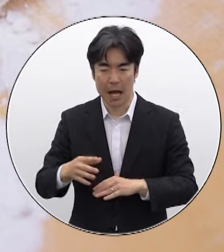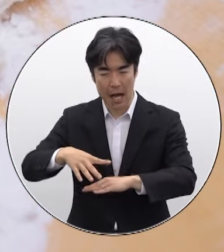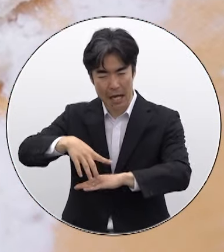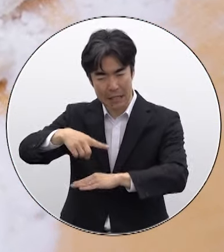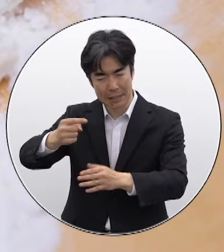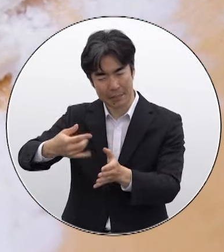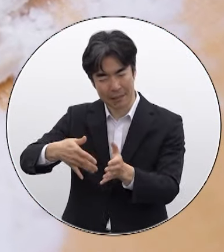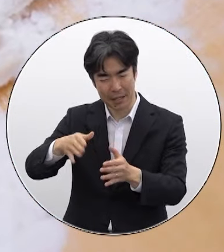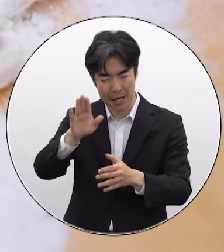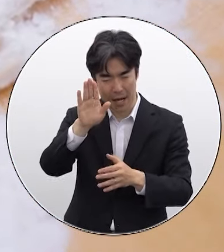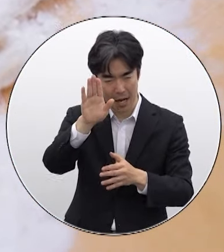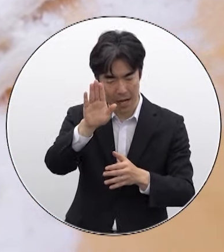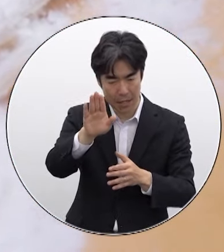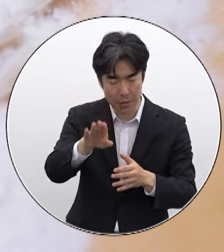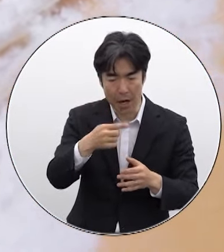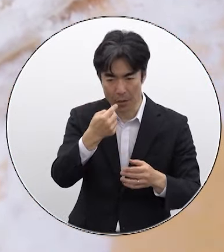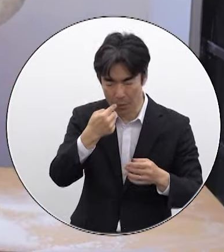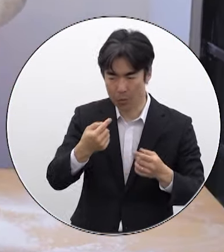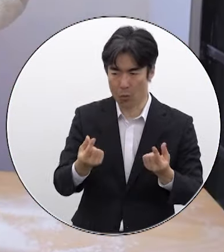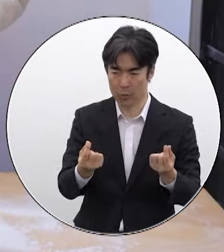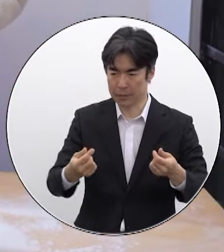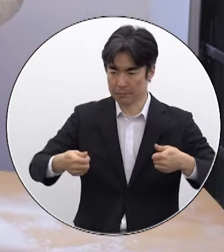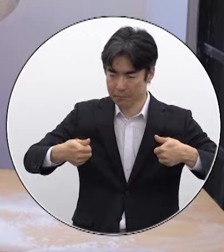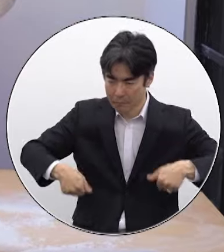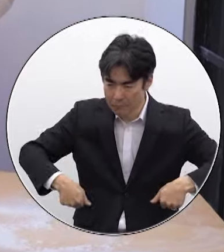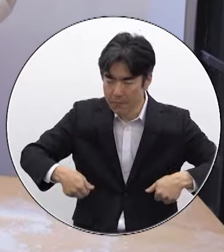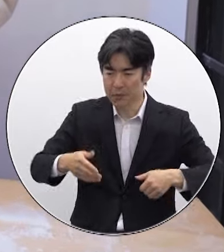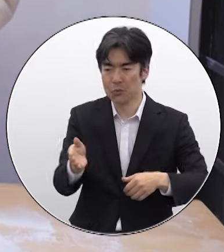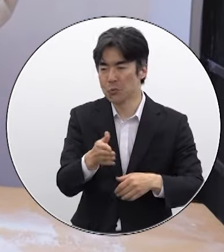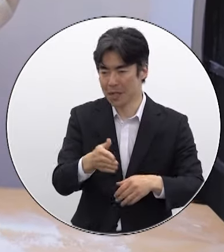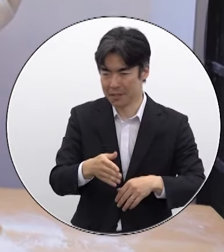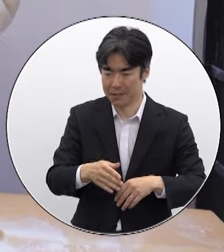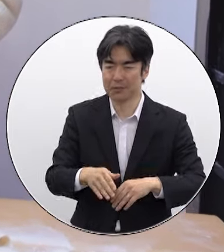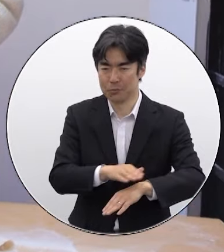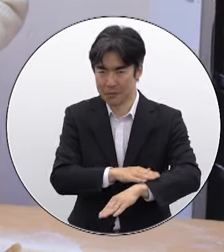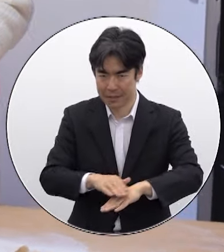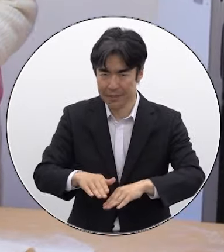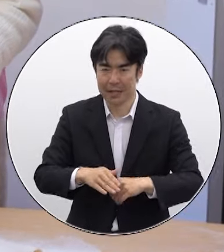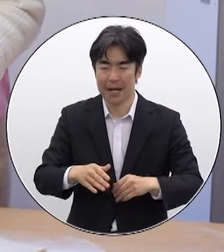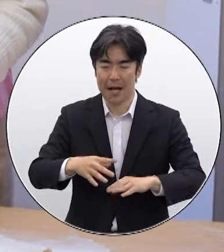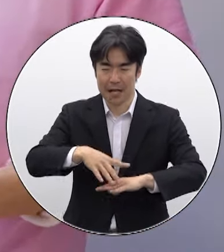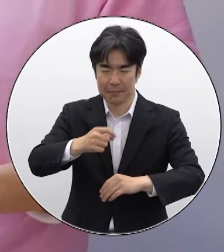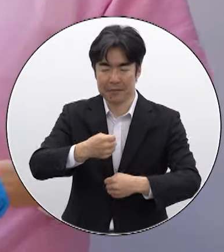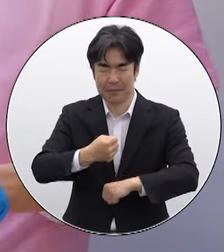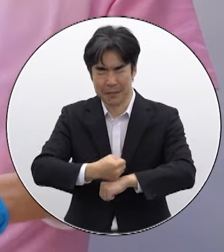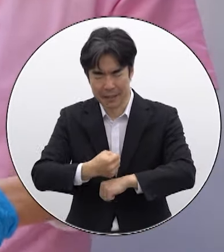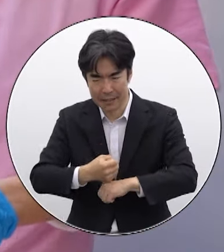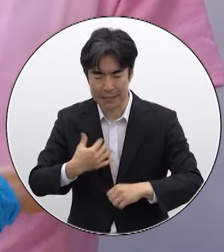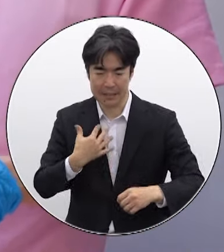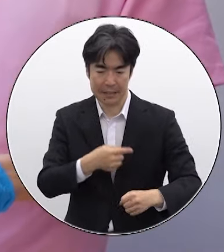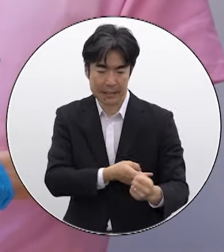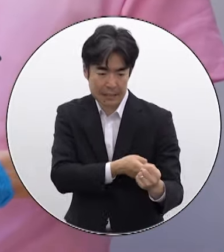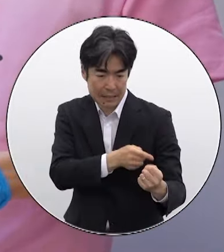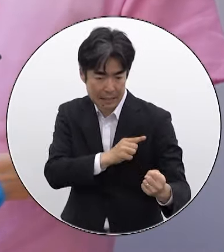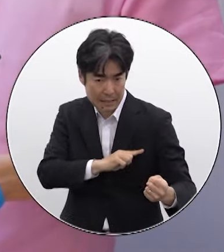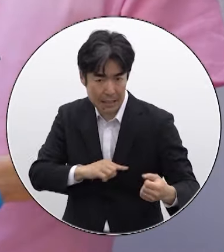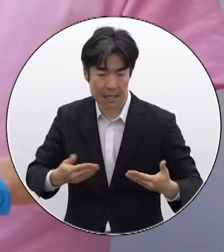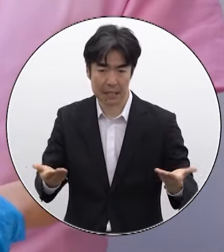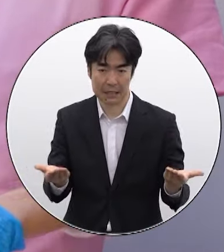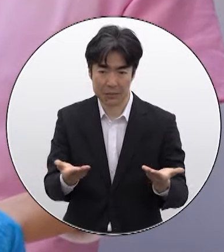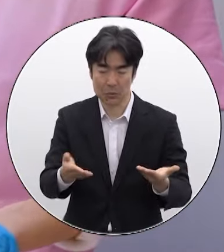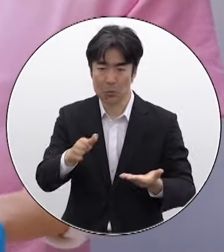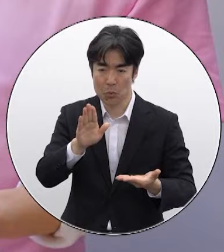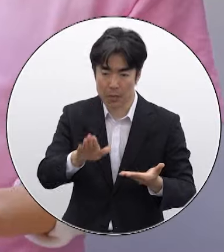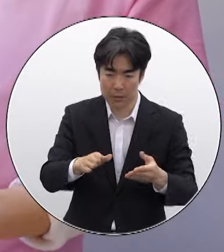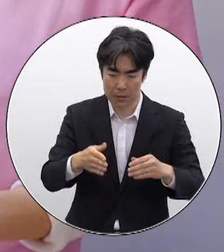後半の方はもう私が切ったのと見まがうほどのうどんになりましたので、 ちょっと最初大変でした。あの力仕事でもあり、これちょっと